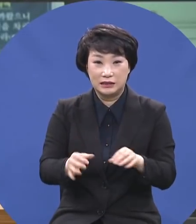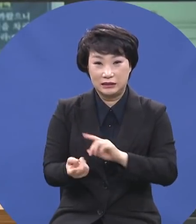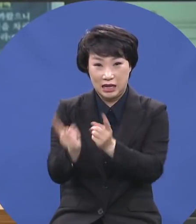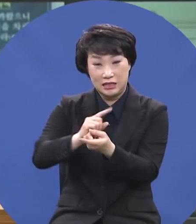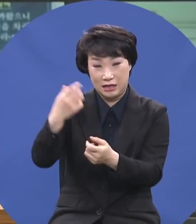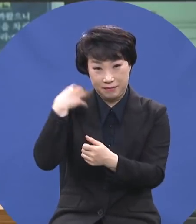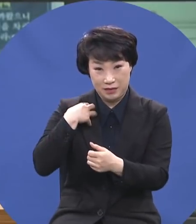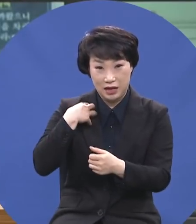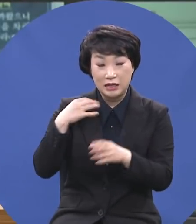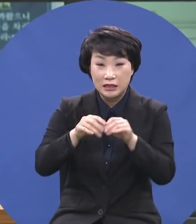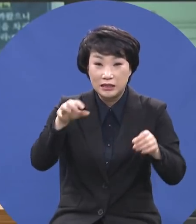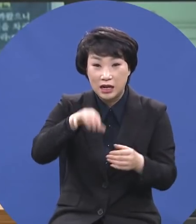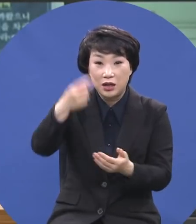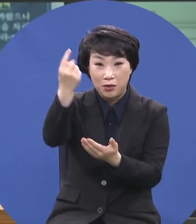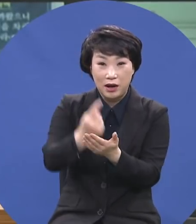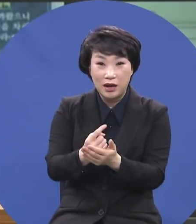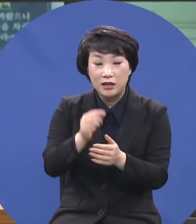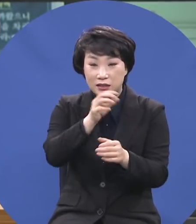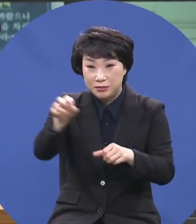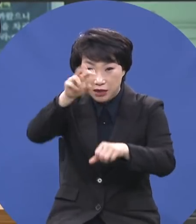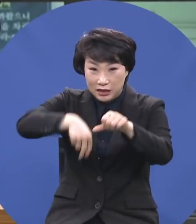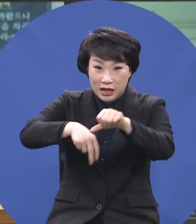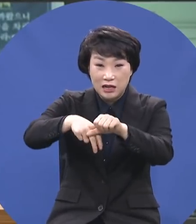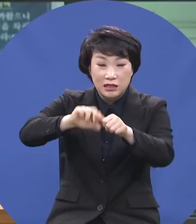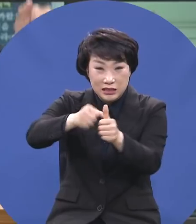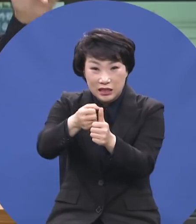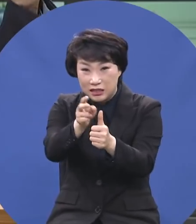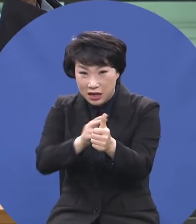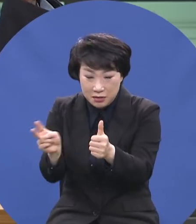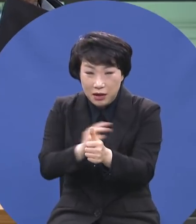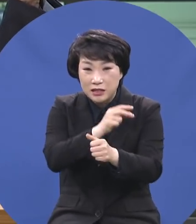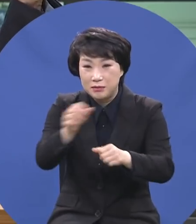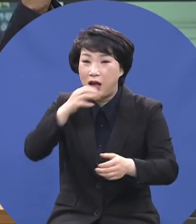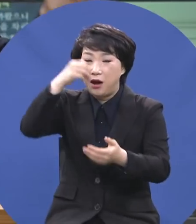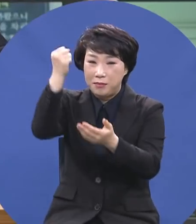상하고 징계받고 채찍에맞고 십자가에 피 흘려 죽으시고 다